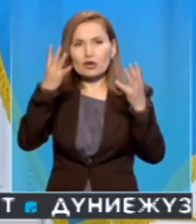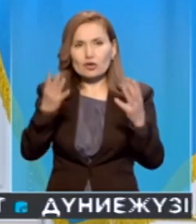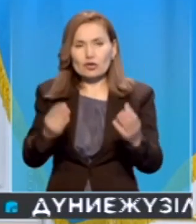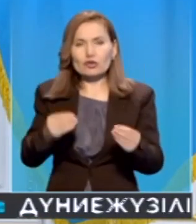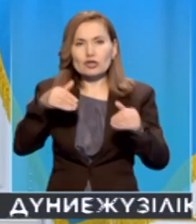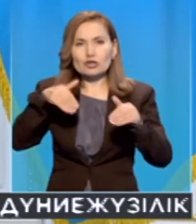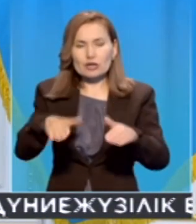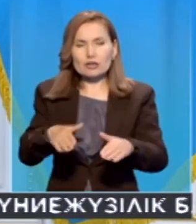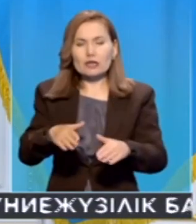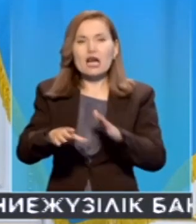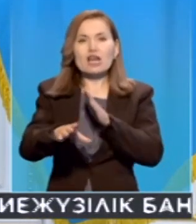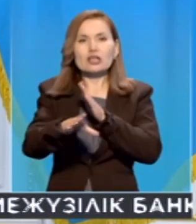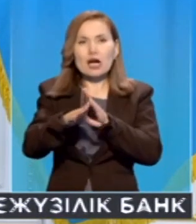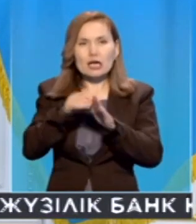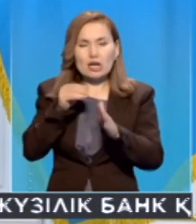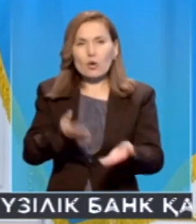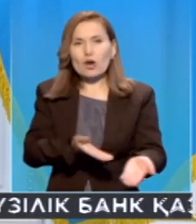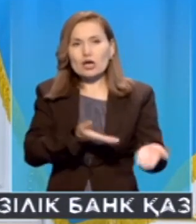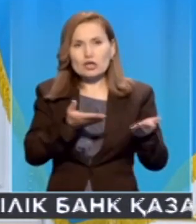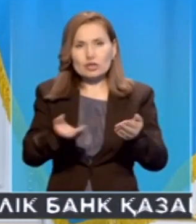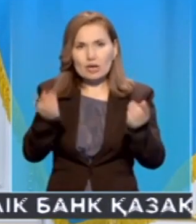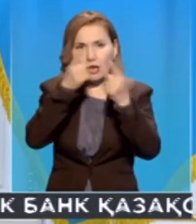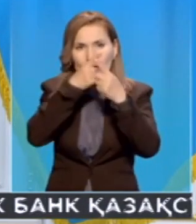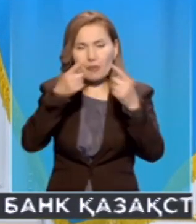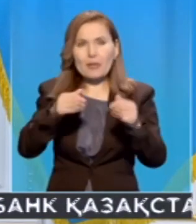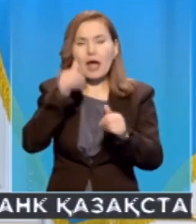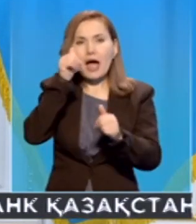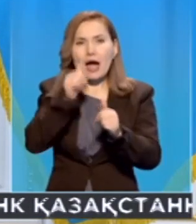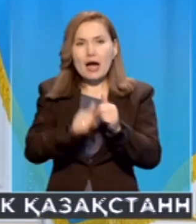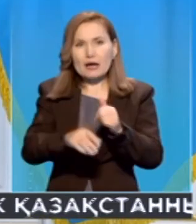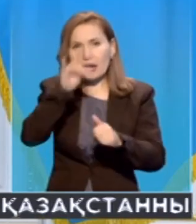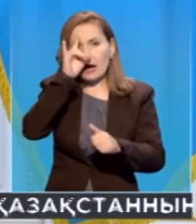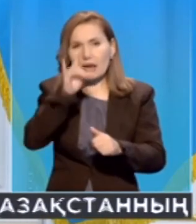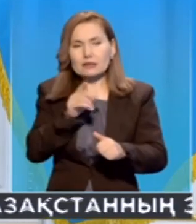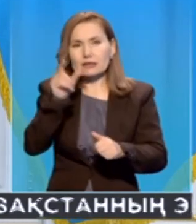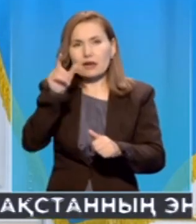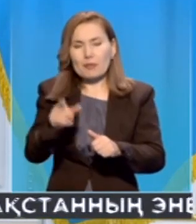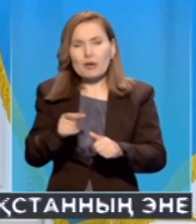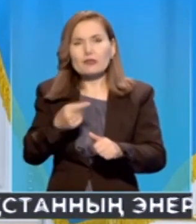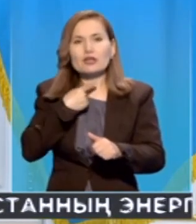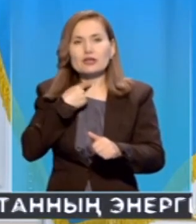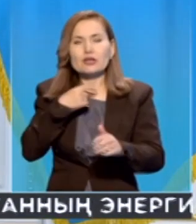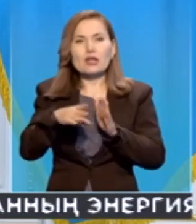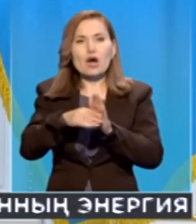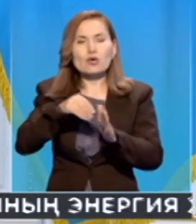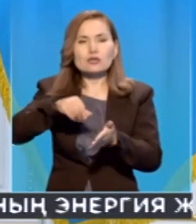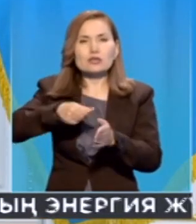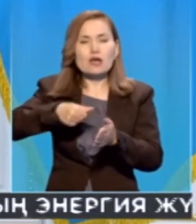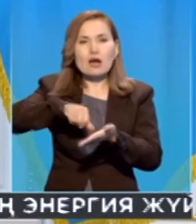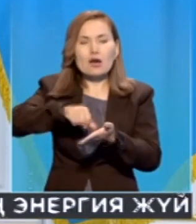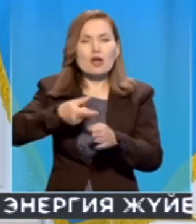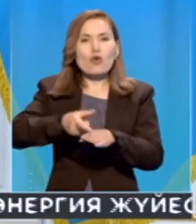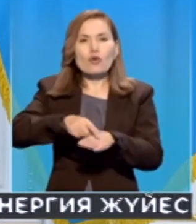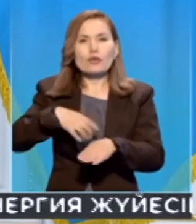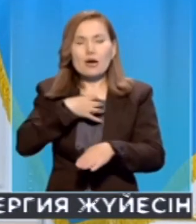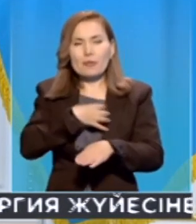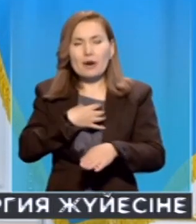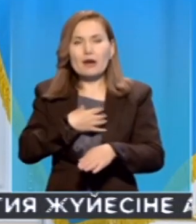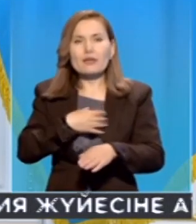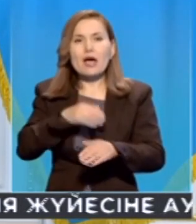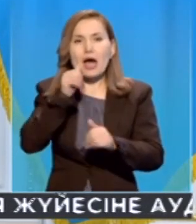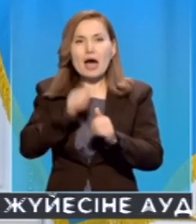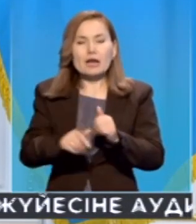шақырамын. Бұл референдумда әр азаматтың дауысы маңызды. Әр бір азамат тұтас